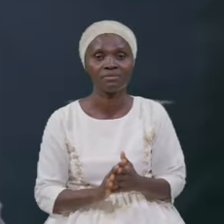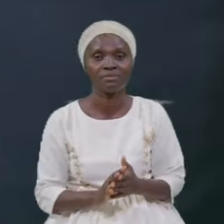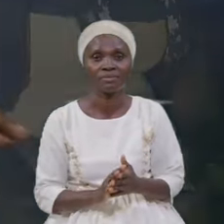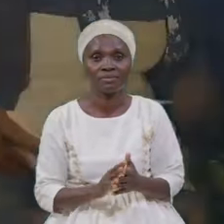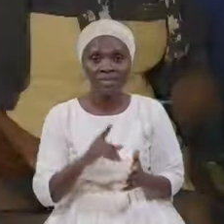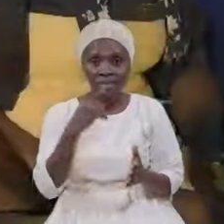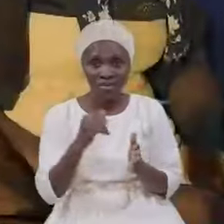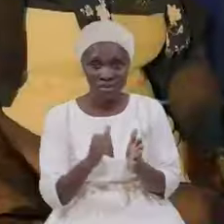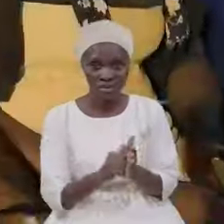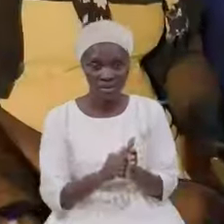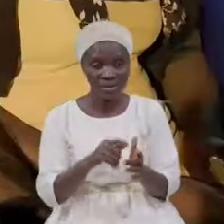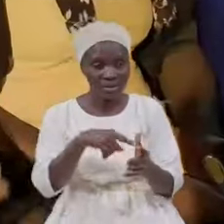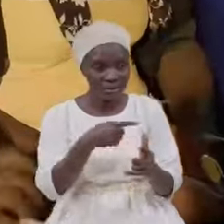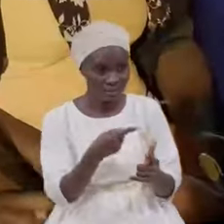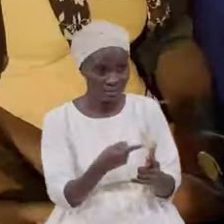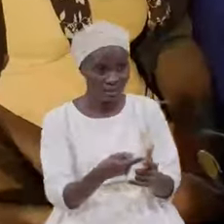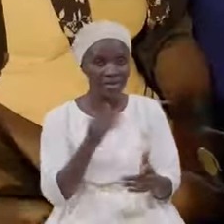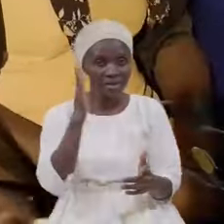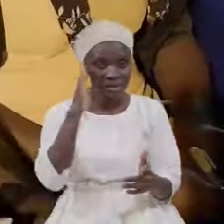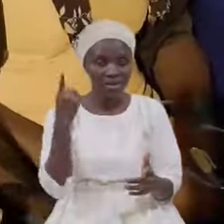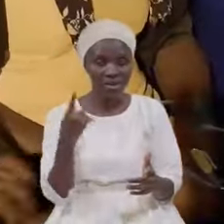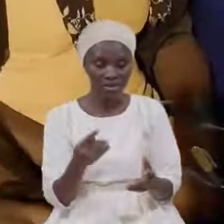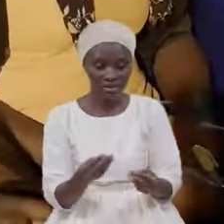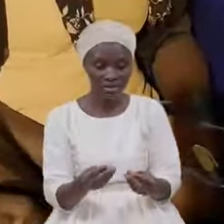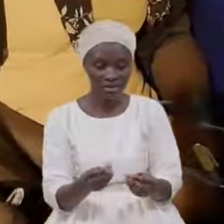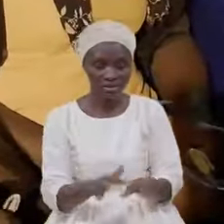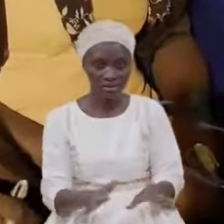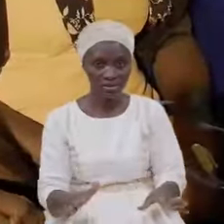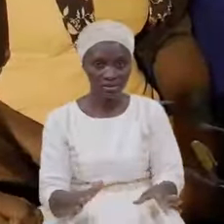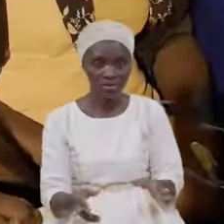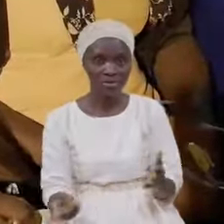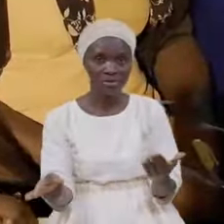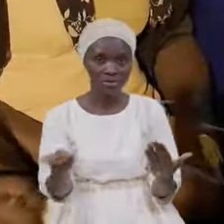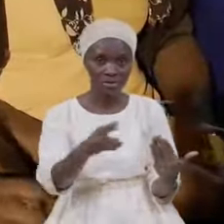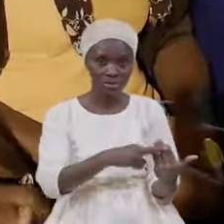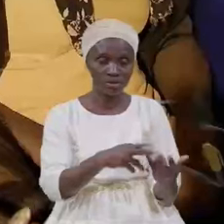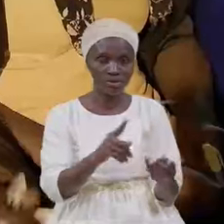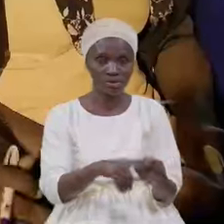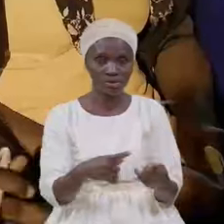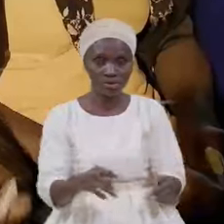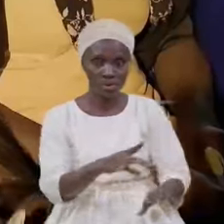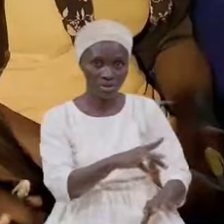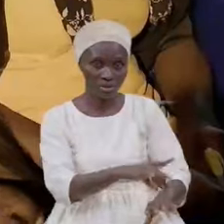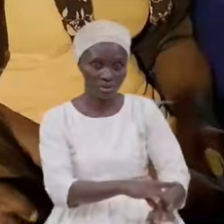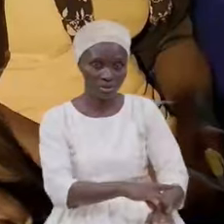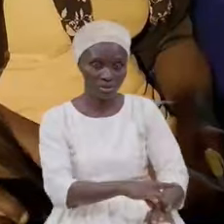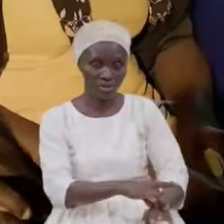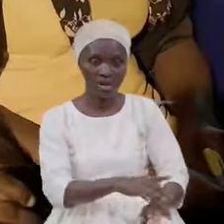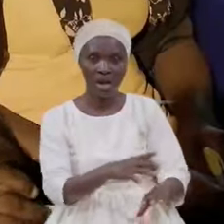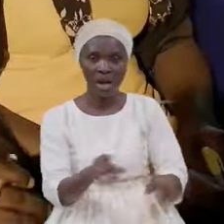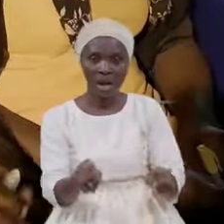Alors la poussière retournera à la terre comme elle y était.